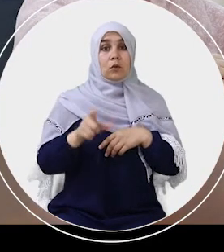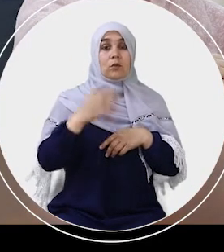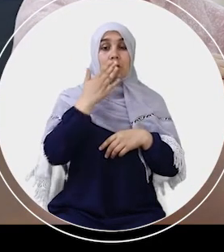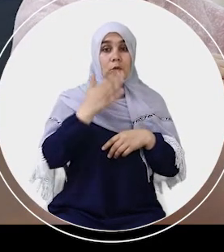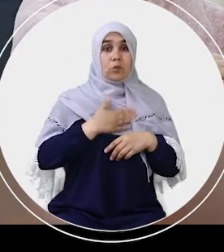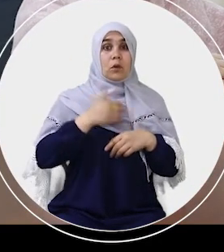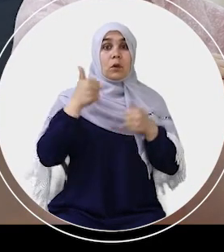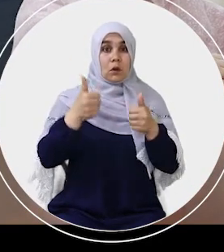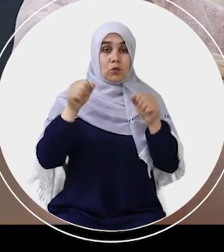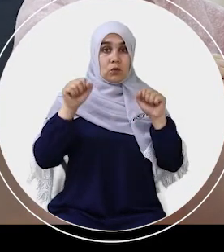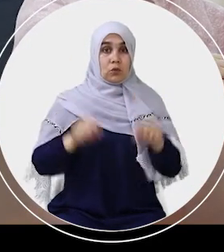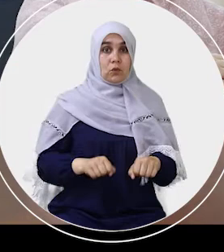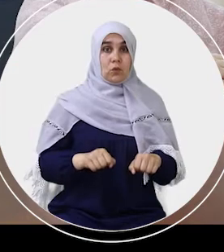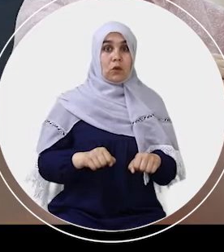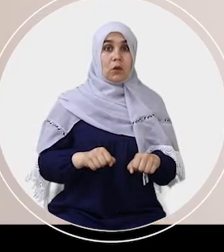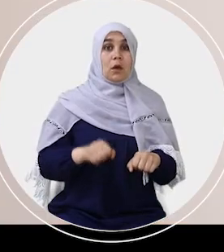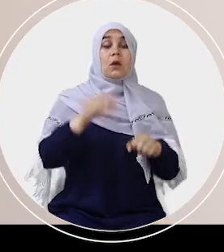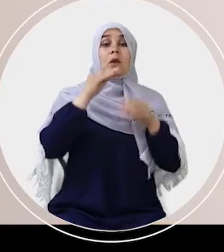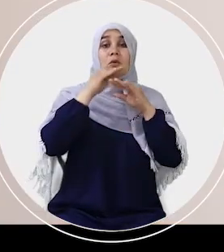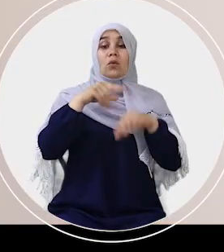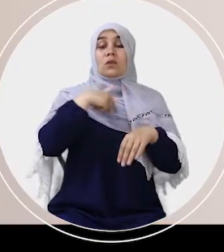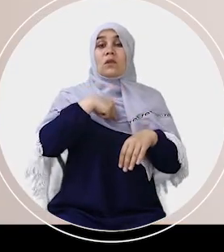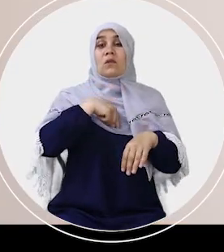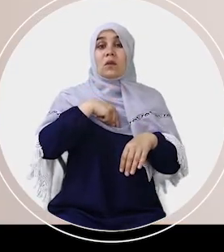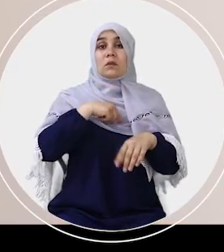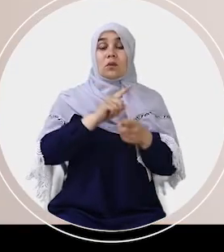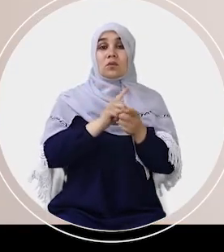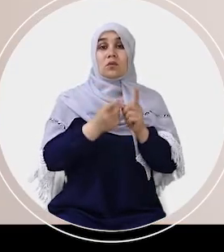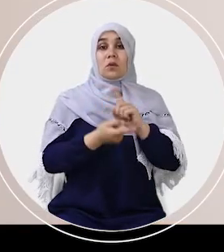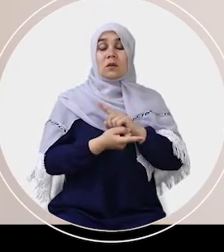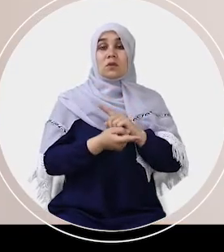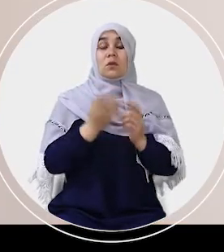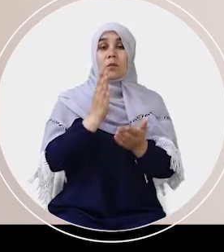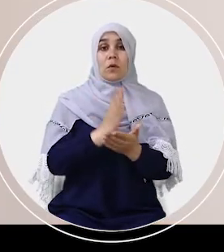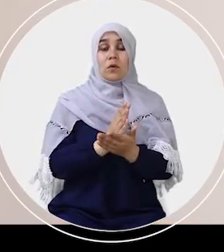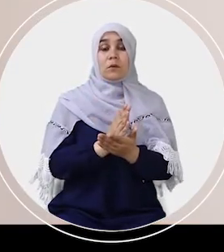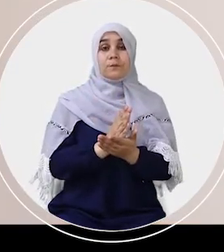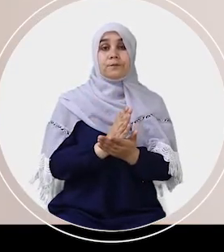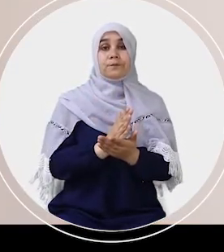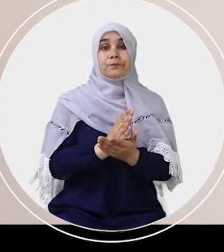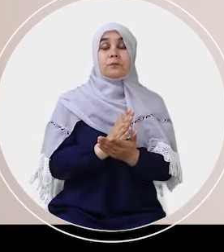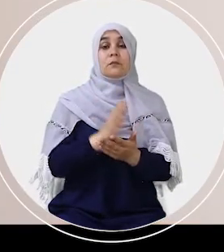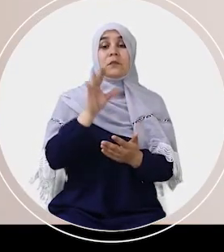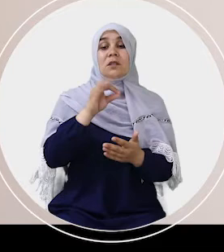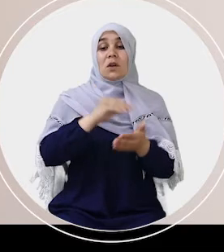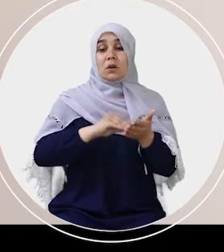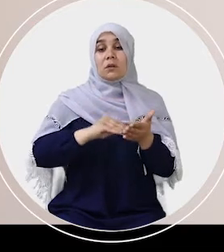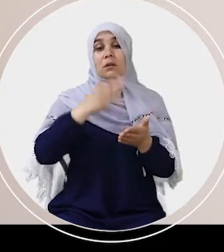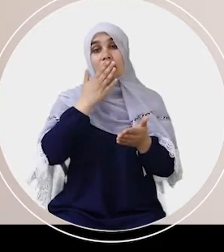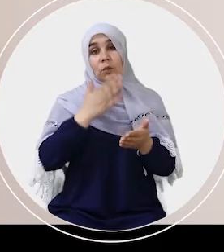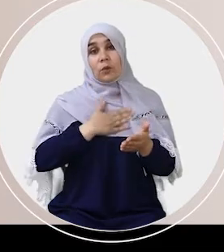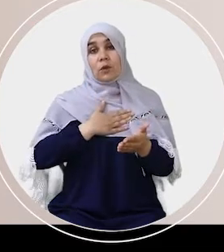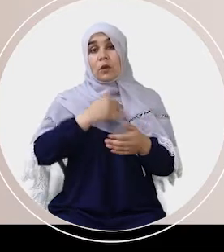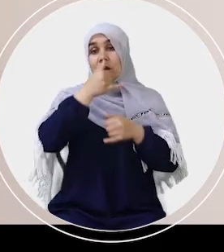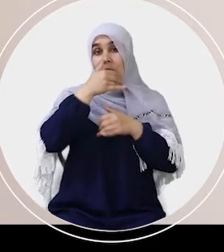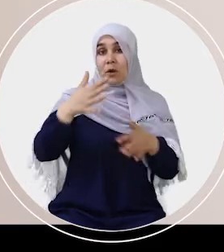yaxshi bo'lishi mumkin? Bu degani ruhiy o'zgarish biroz bo'lsa-da ham bor degani. Izohida sevaman, sensiz